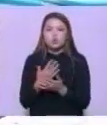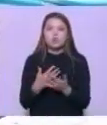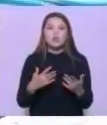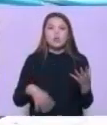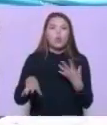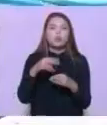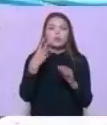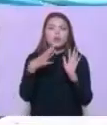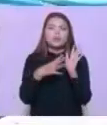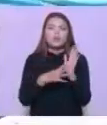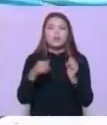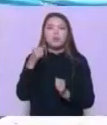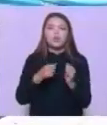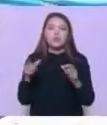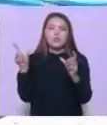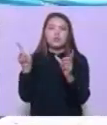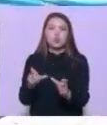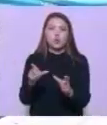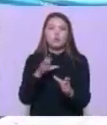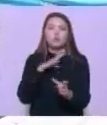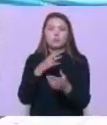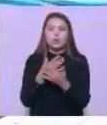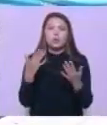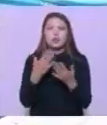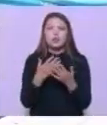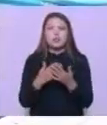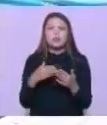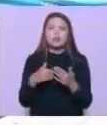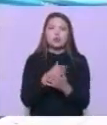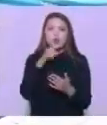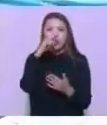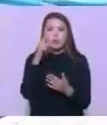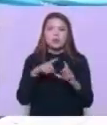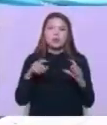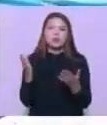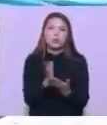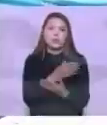барлығы 29 автокөлік тұрғызылып, 18 көлік құралының мемлекеттік тіркеу нөмірлері алынды.